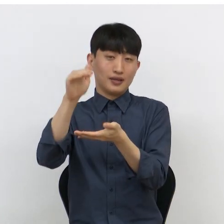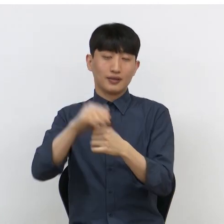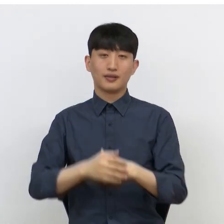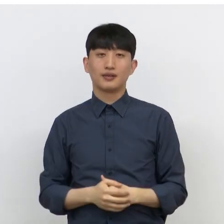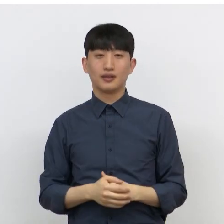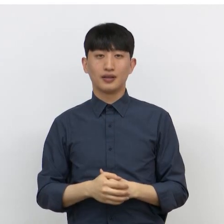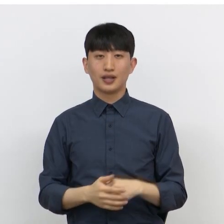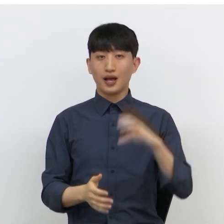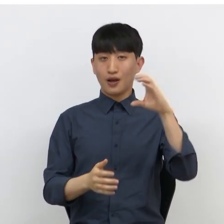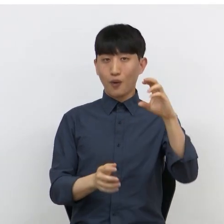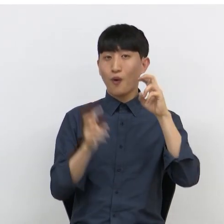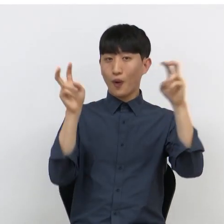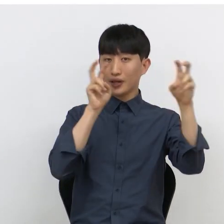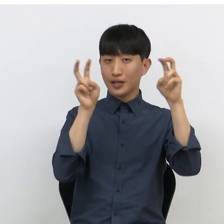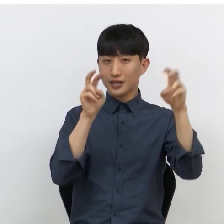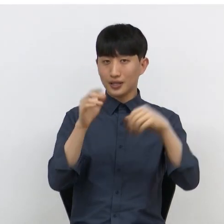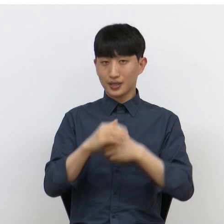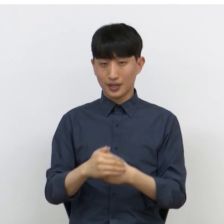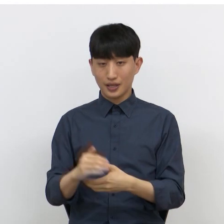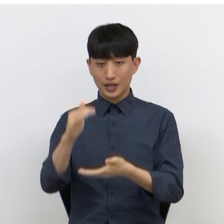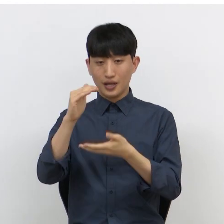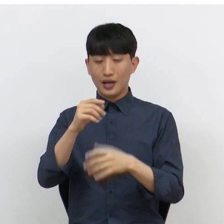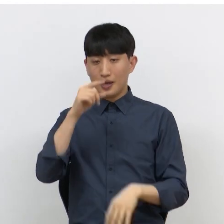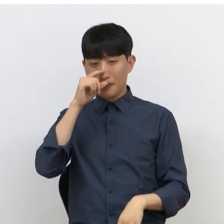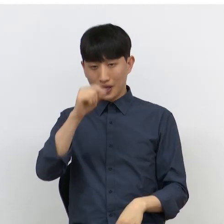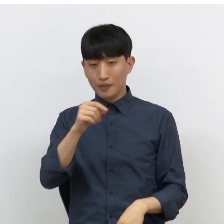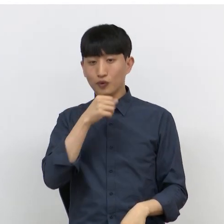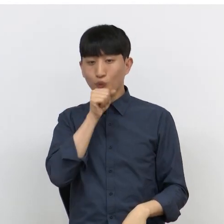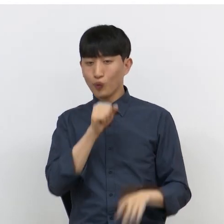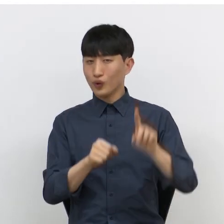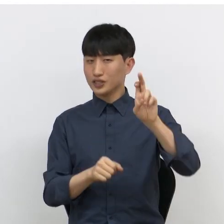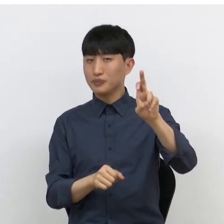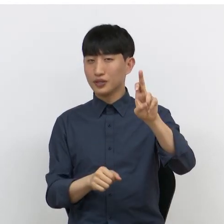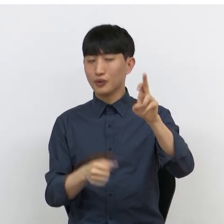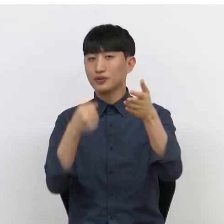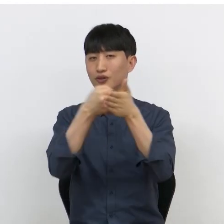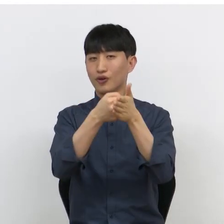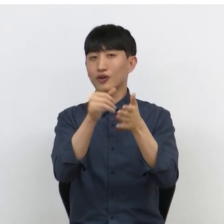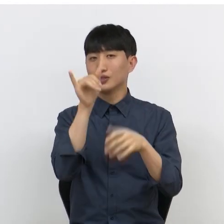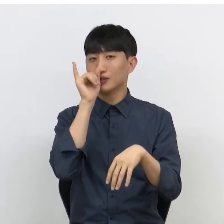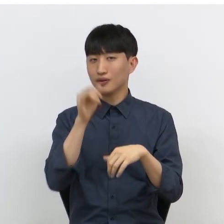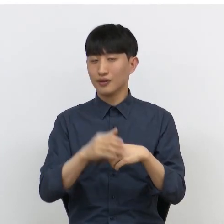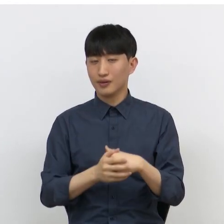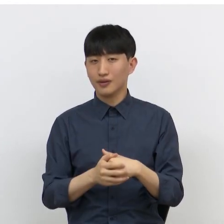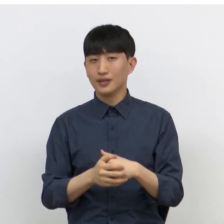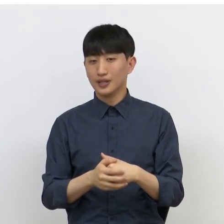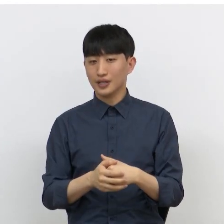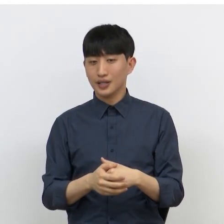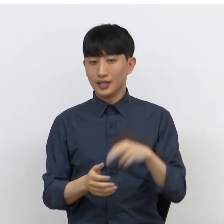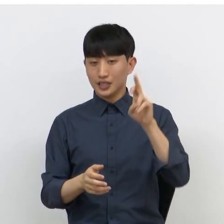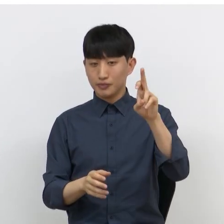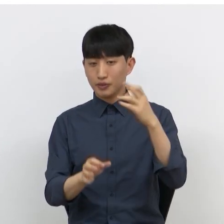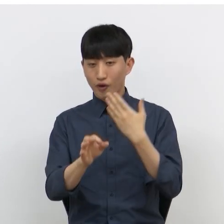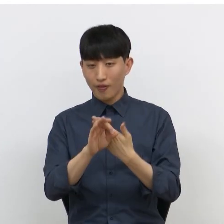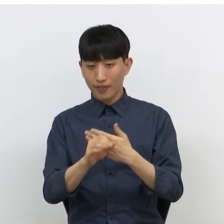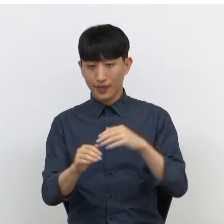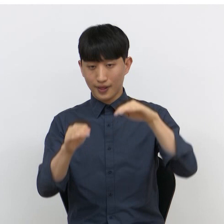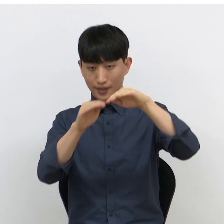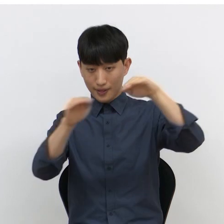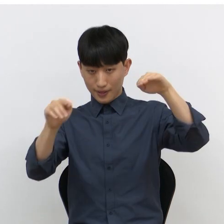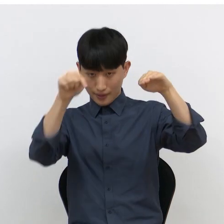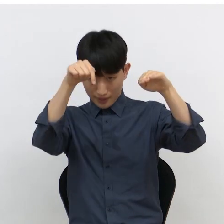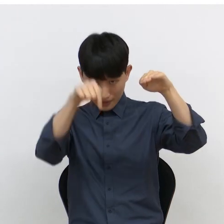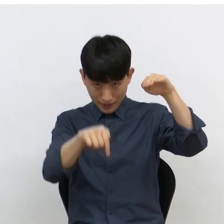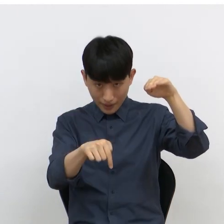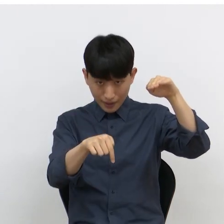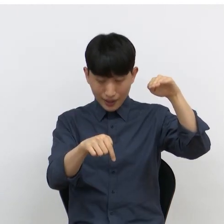기본적으로 코클리아 같은 경우는 민감도가 12로 설정이 돼 있습니다. 12로 설정이 돼 있으면 지금 요 밑에 있는 이건 작은 소리를